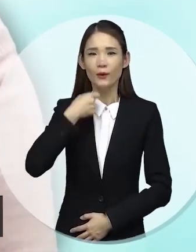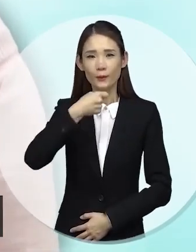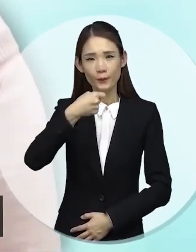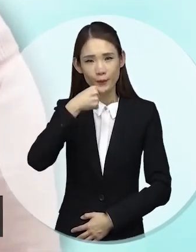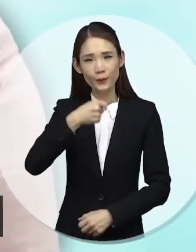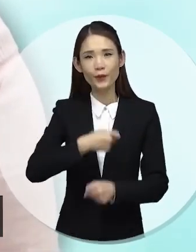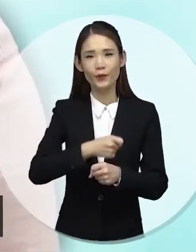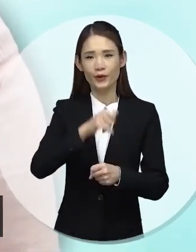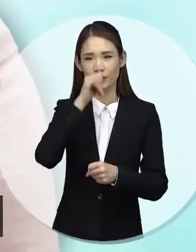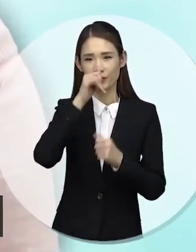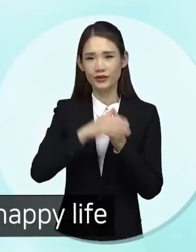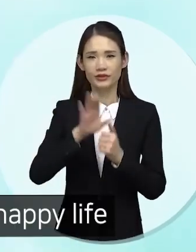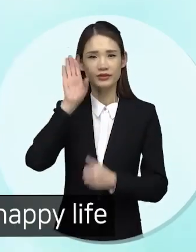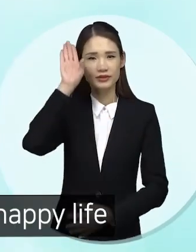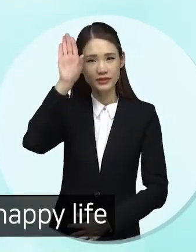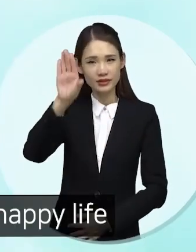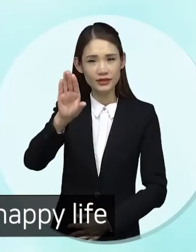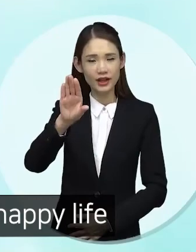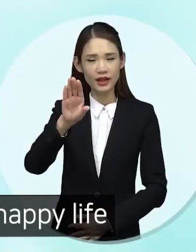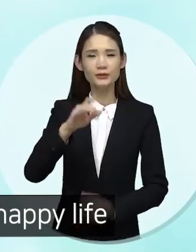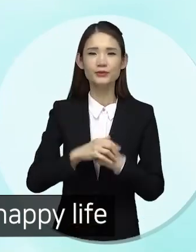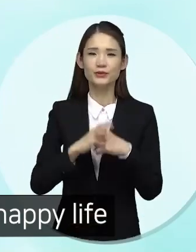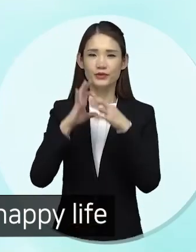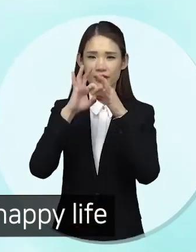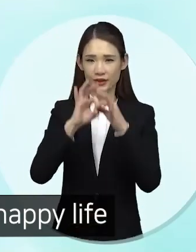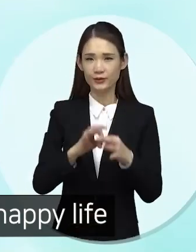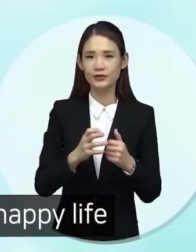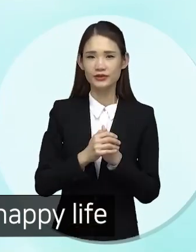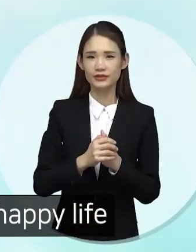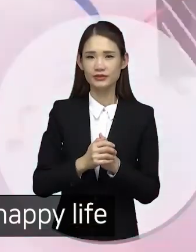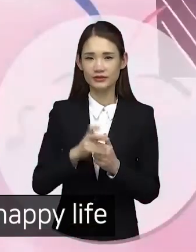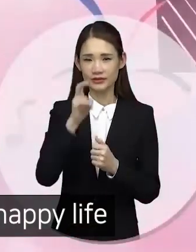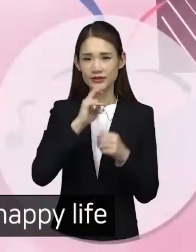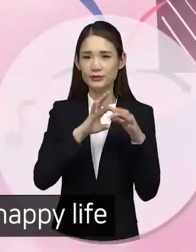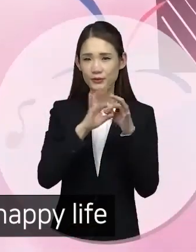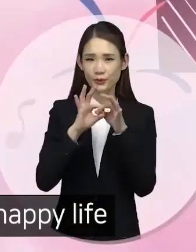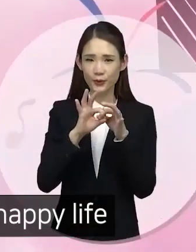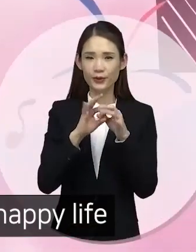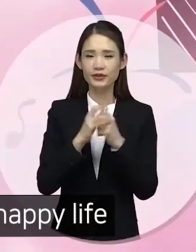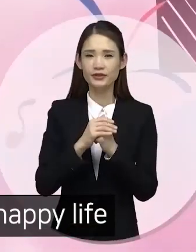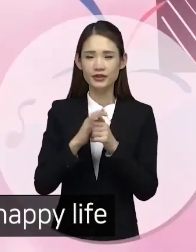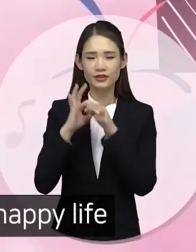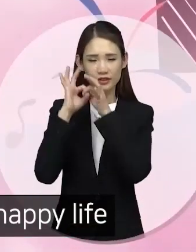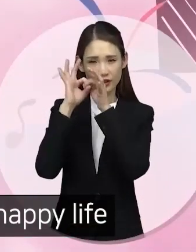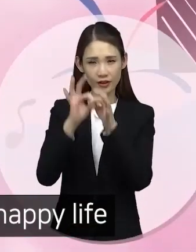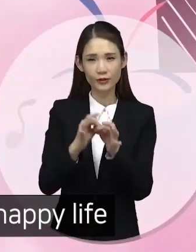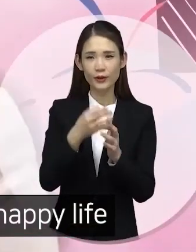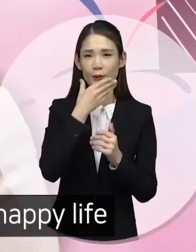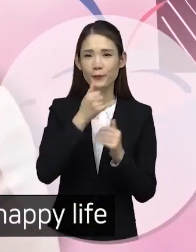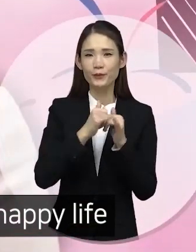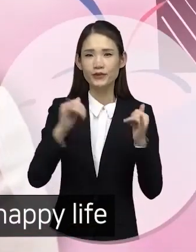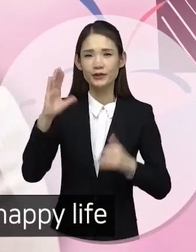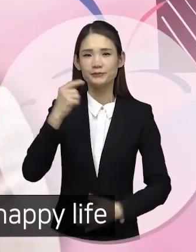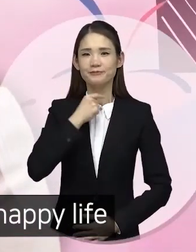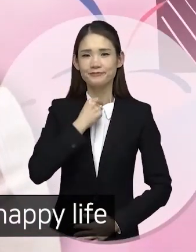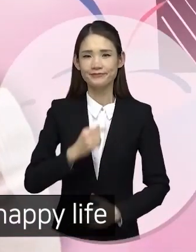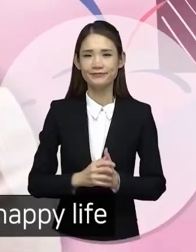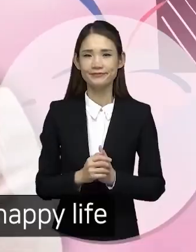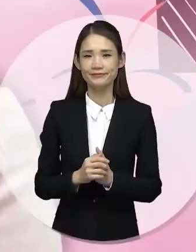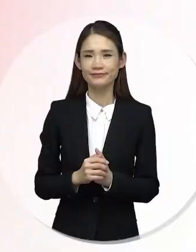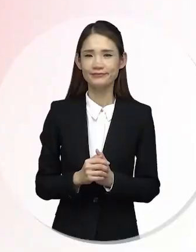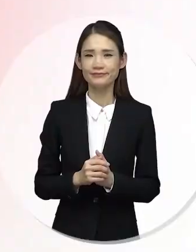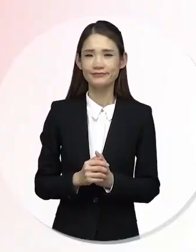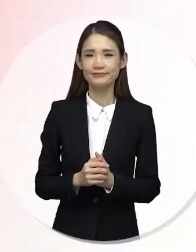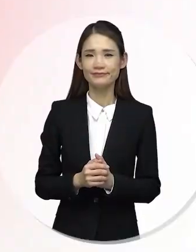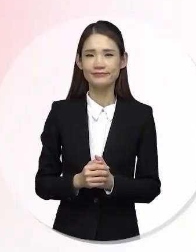치고 보컬도 하고 있어요. 앞으로도 그런 예술 활동, 음악 활동도 꾸준히 해서 행복한 사람이 되고